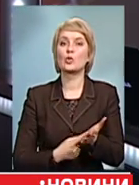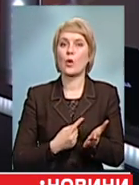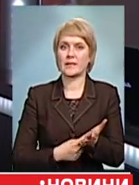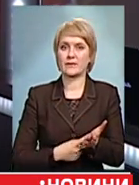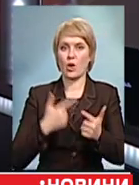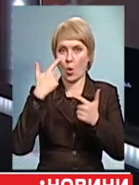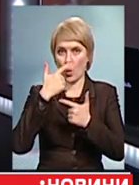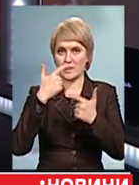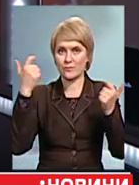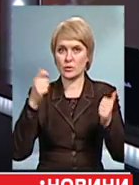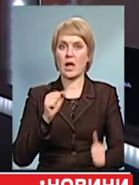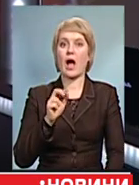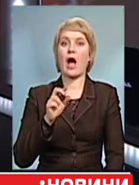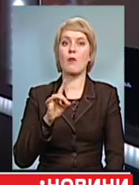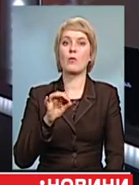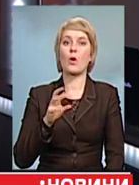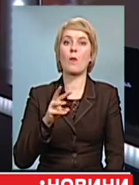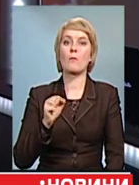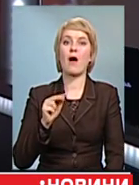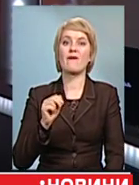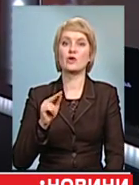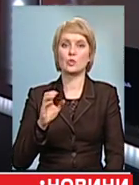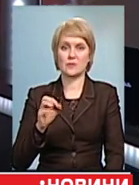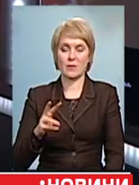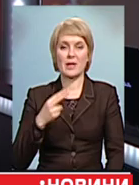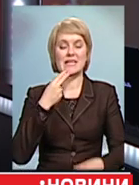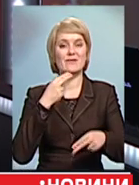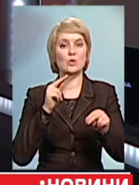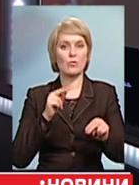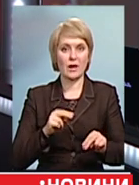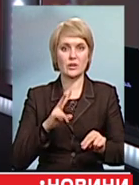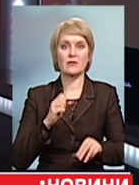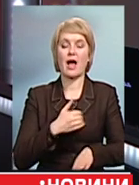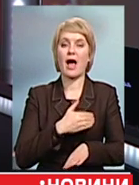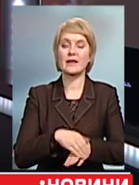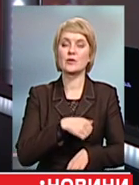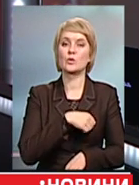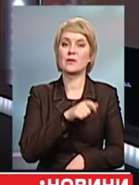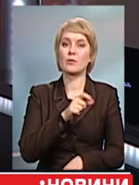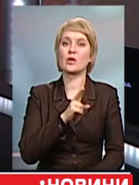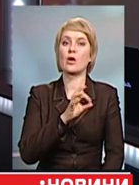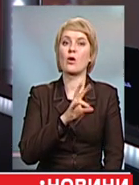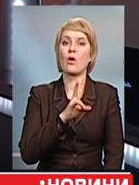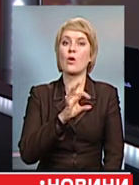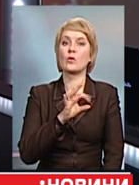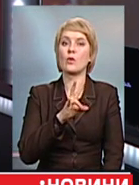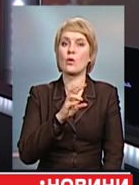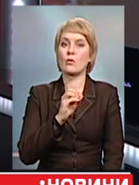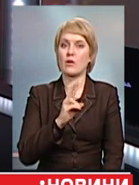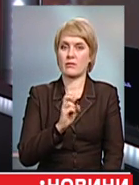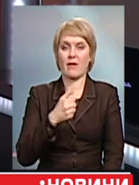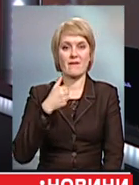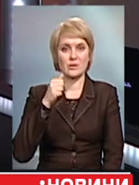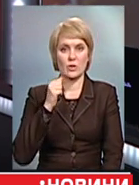озвучених Абромавичусом, звинувачень на адресу нардепа від БПП Кононенка. Вчора Національне антикорупційне бюро